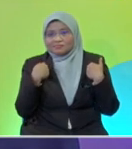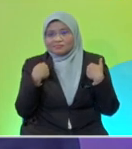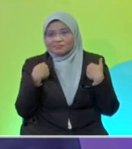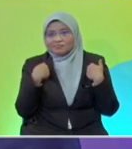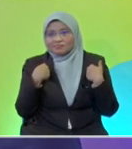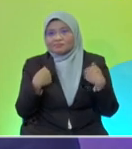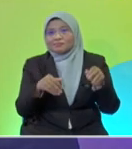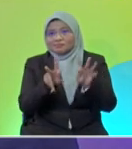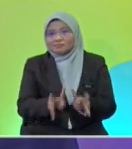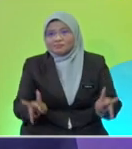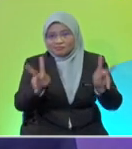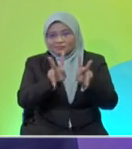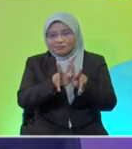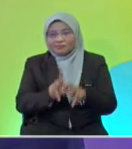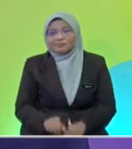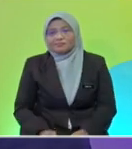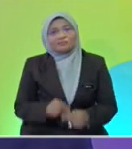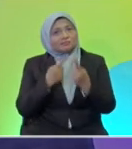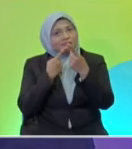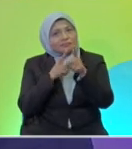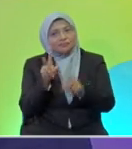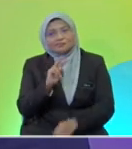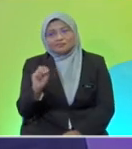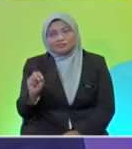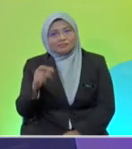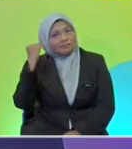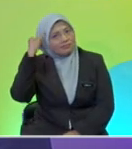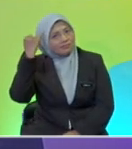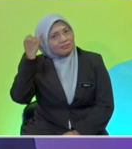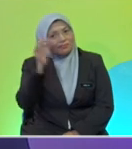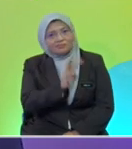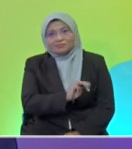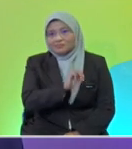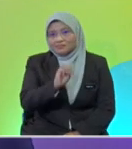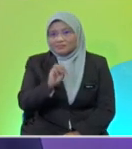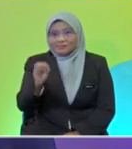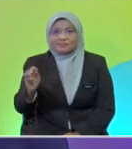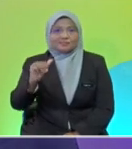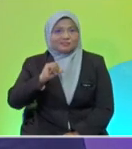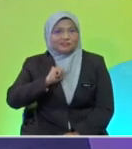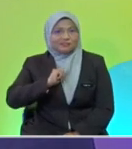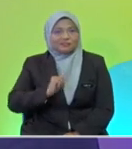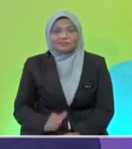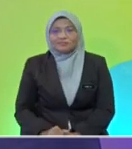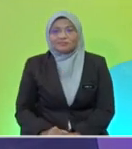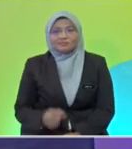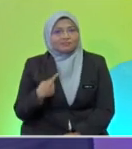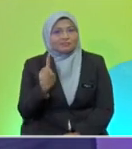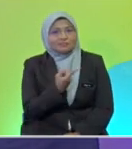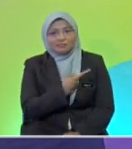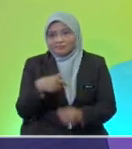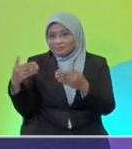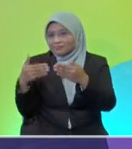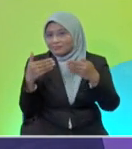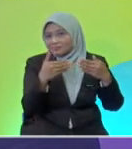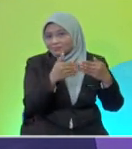jadi jawaban itu adalah daripada murid sendiri oke baik kita teruskan dengan contoh yang Cik gue